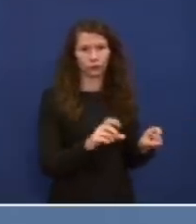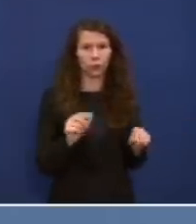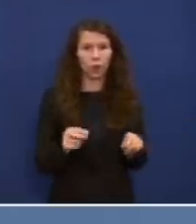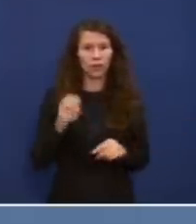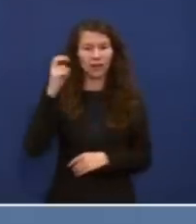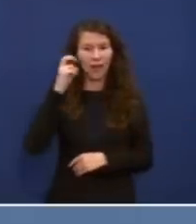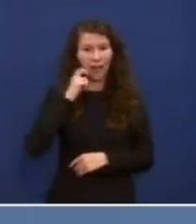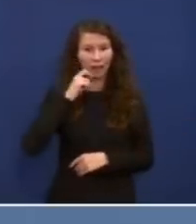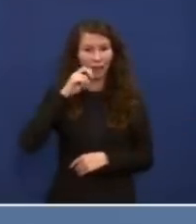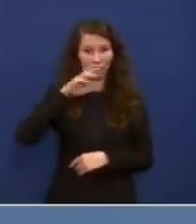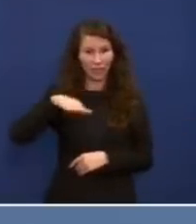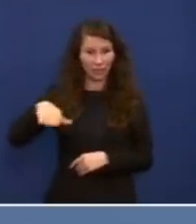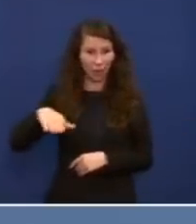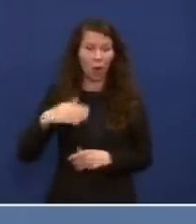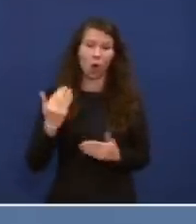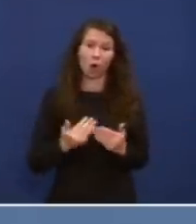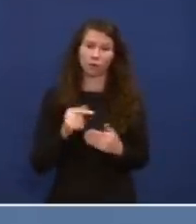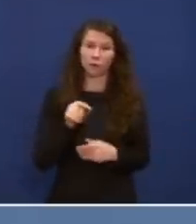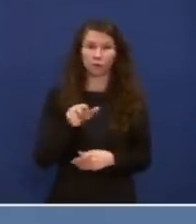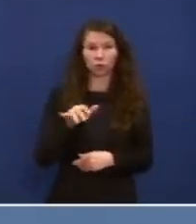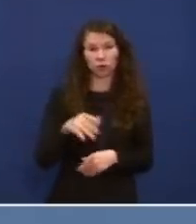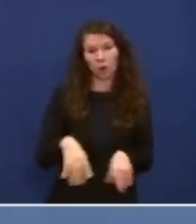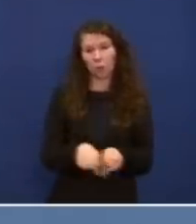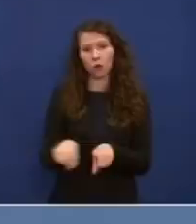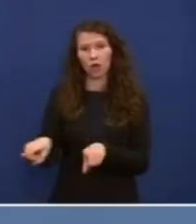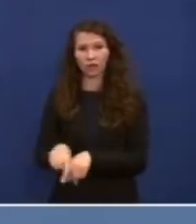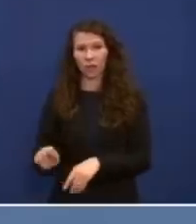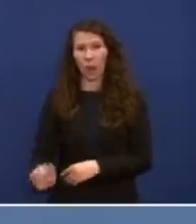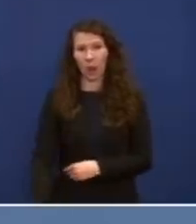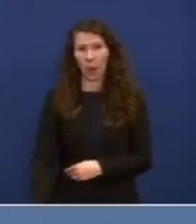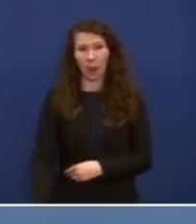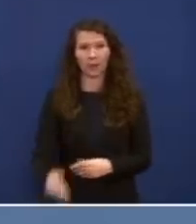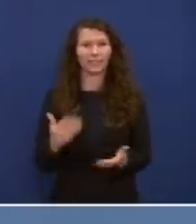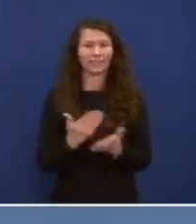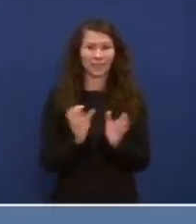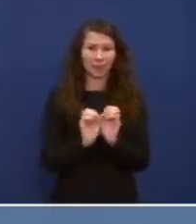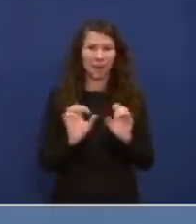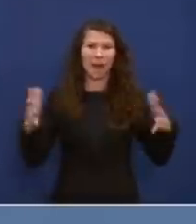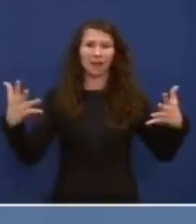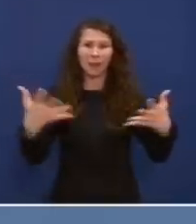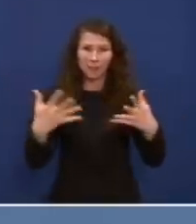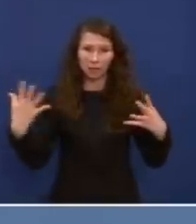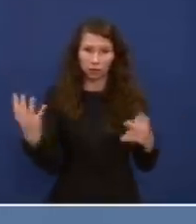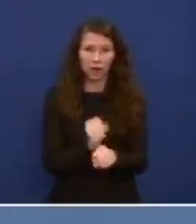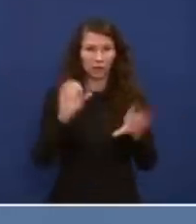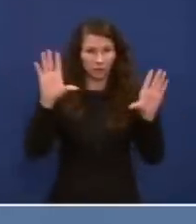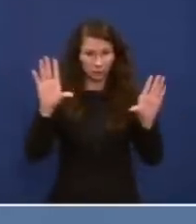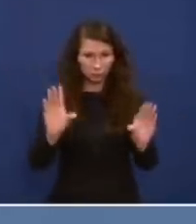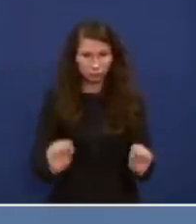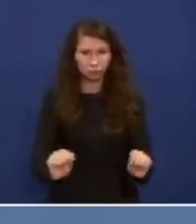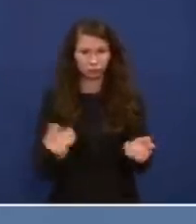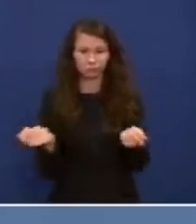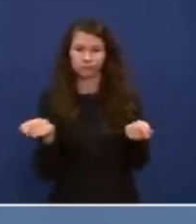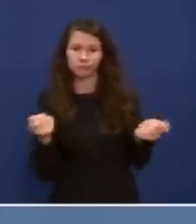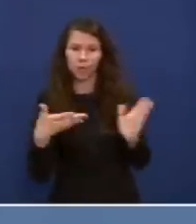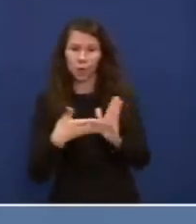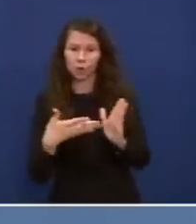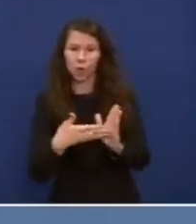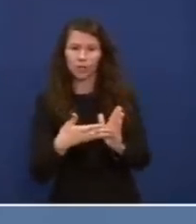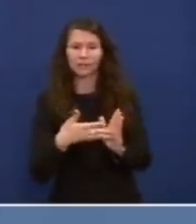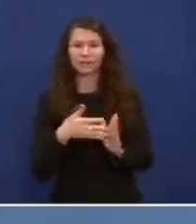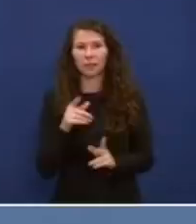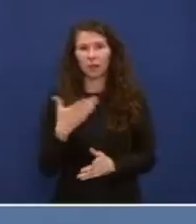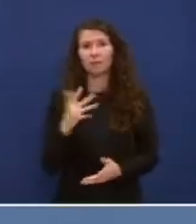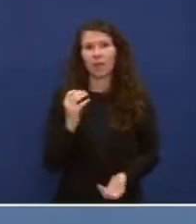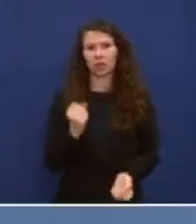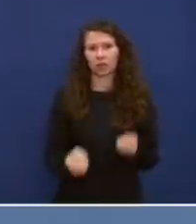noch jüngere Geschwister haben, ist das im Griffkriegen einer Pandemie natürlich gerade dort gegeben oder ist viel schwieriger,